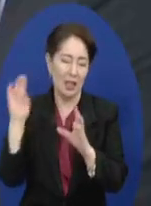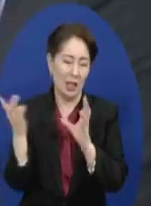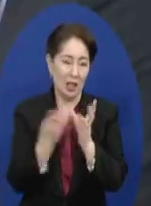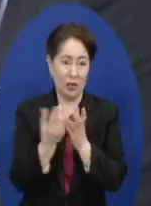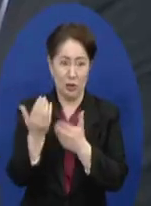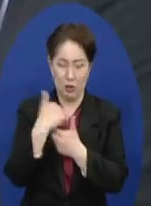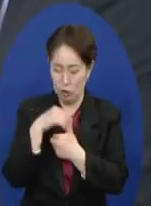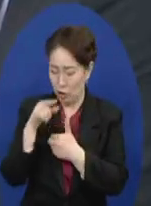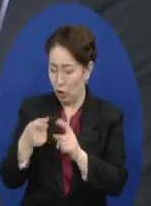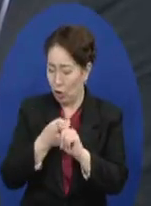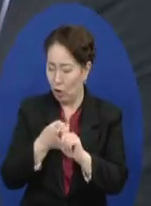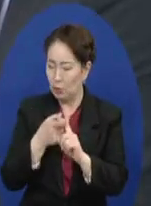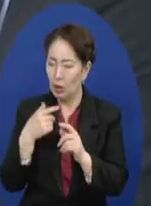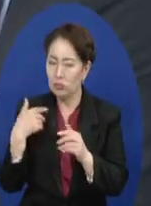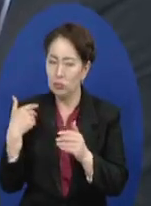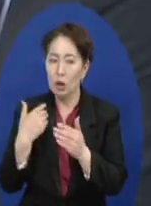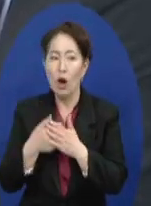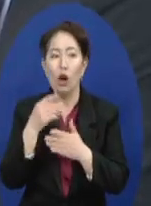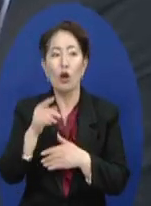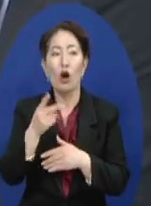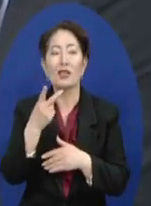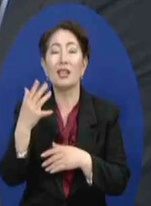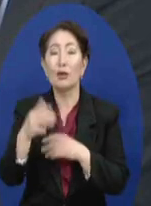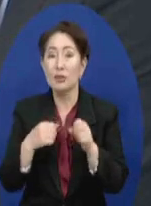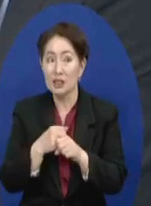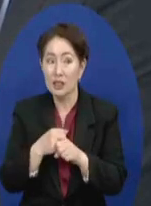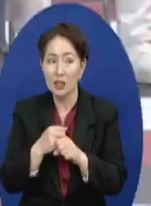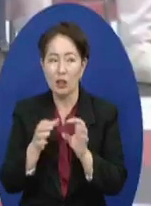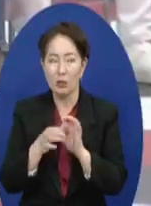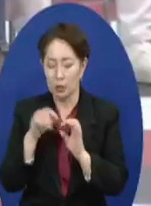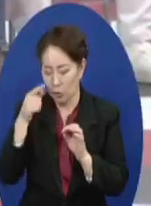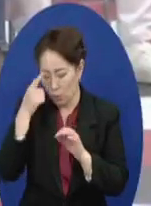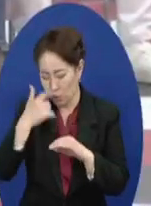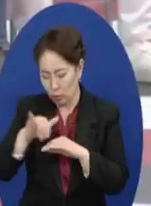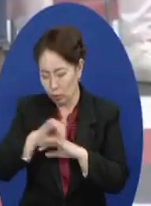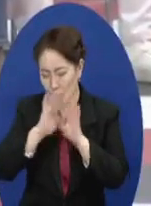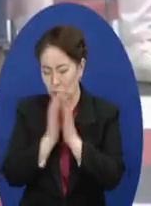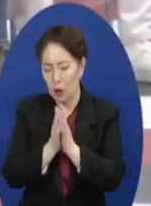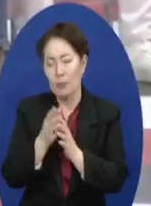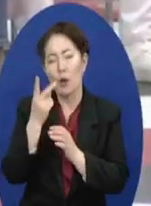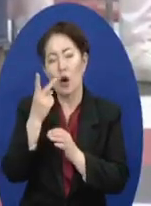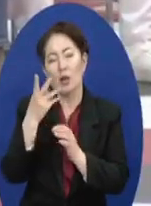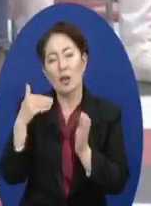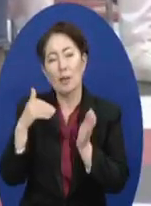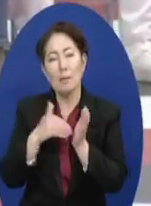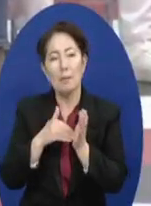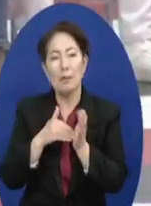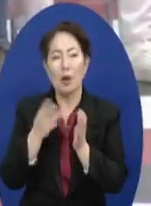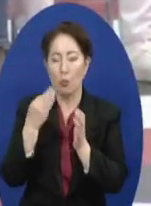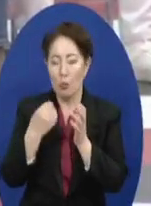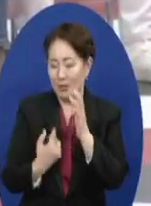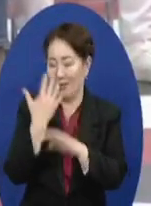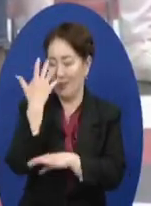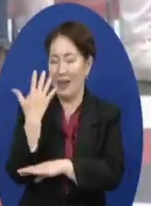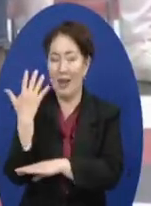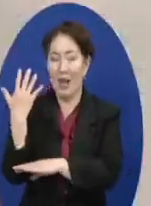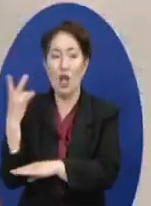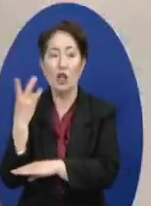холбооны 25 жилийн ойг тохиолдуулан улсын хэмжээнд 25,000 мод тарьж ногоон төгөө болгохоор зорж байна.